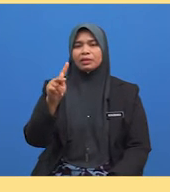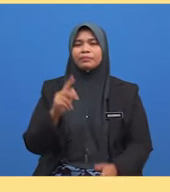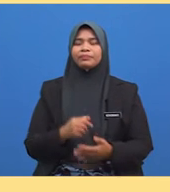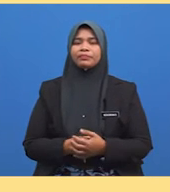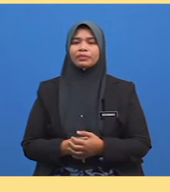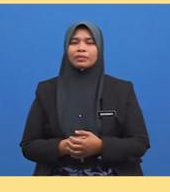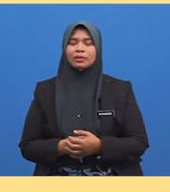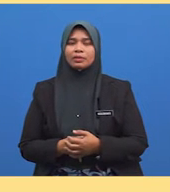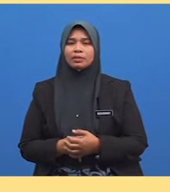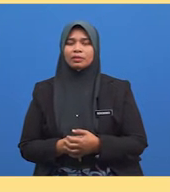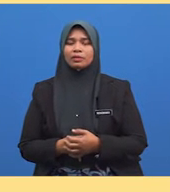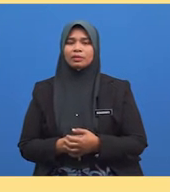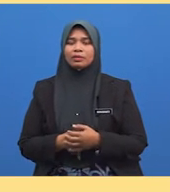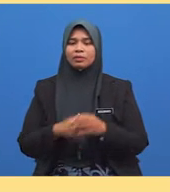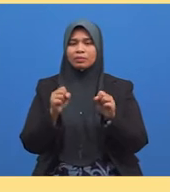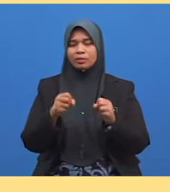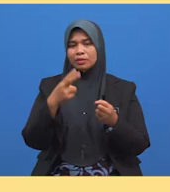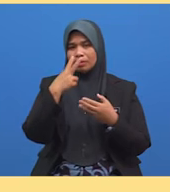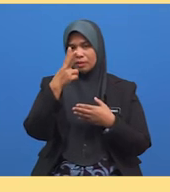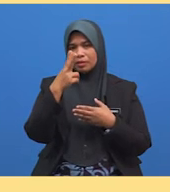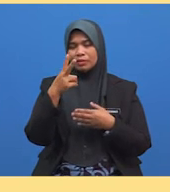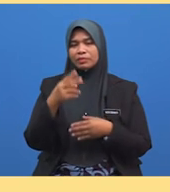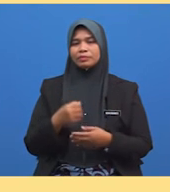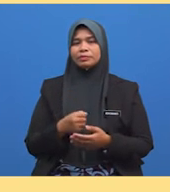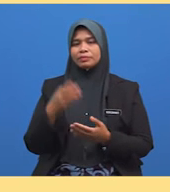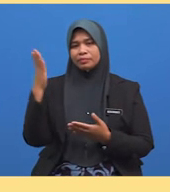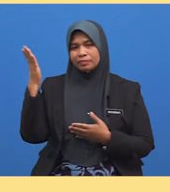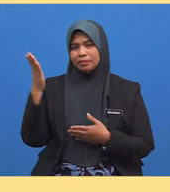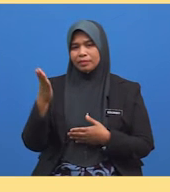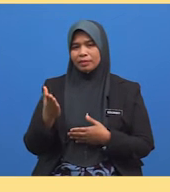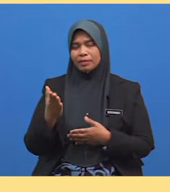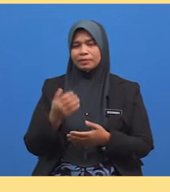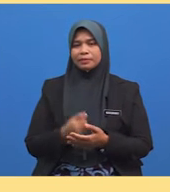Untuk jawapan soalan ini, sila rujuk slide yang ditunjukkan.